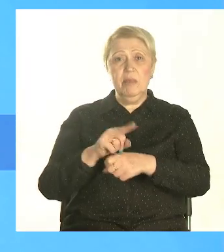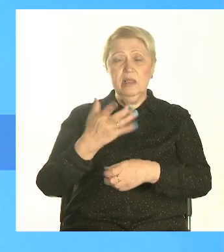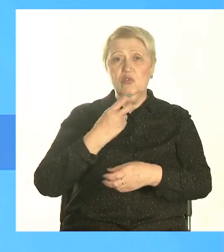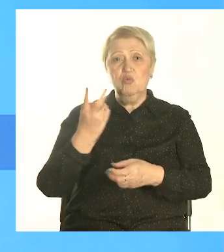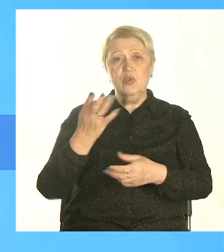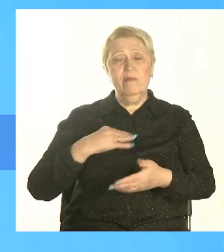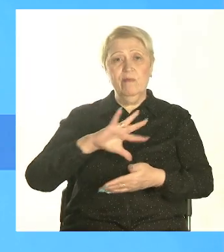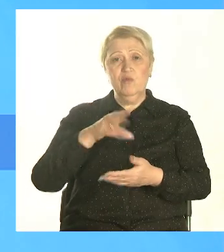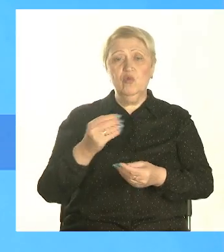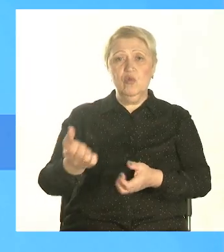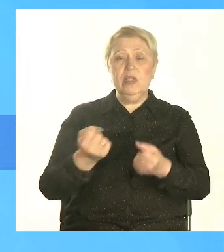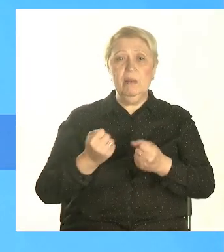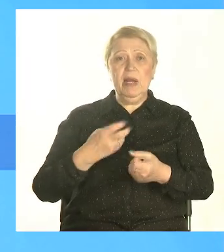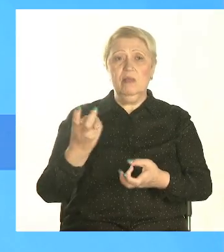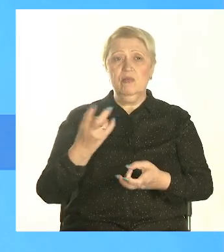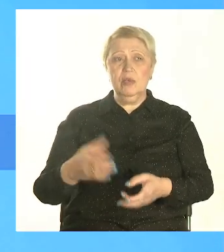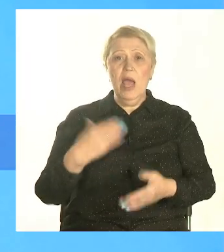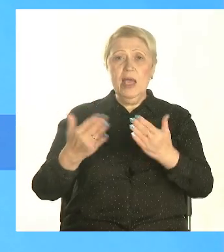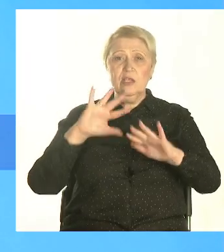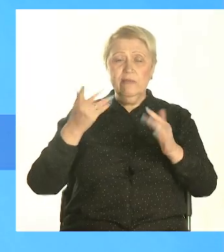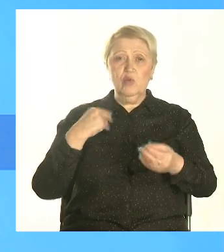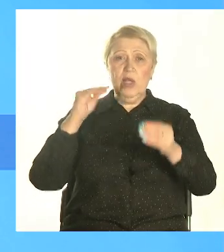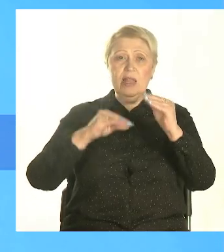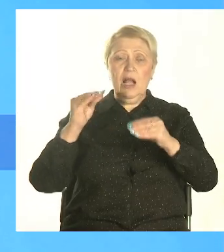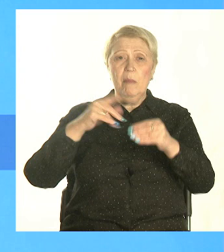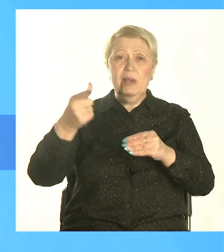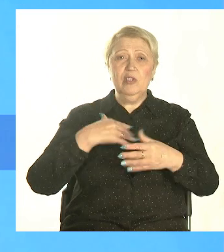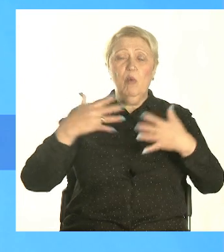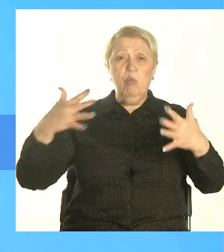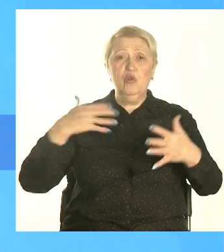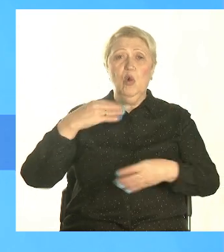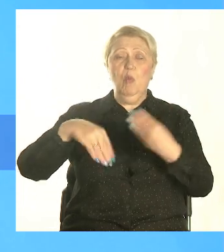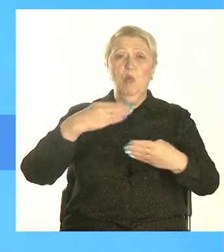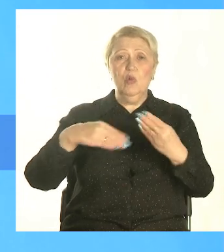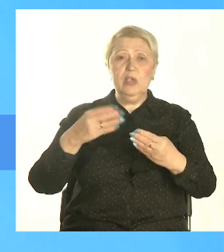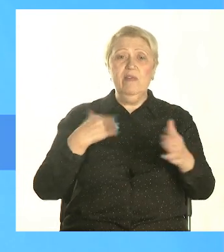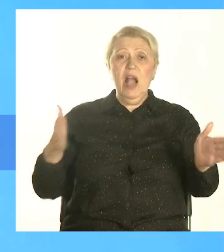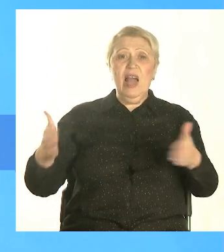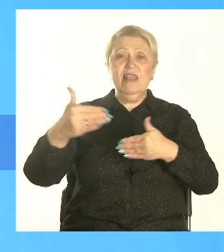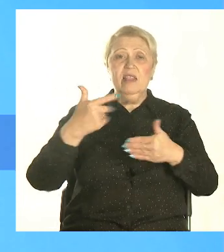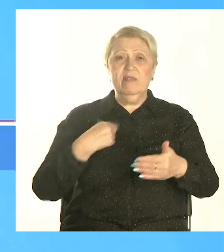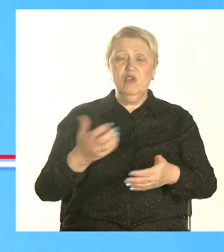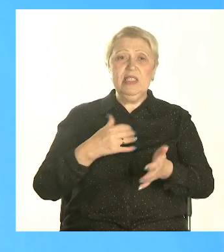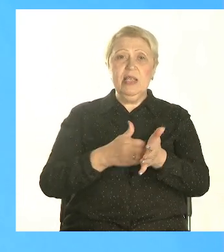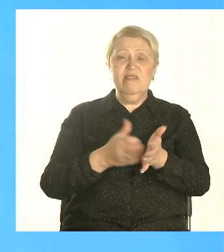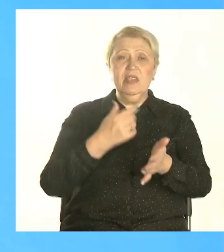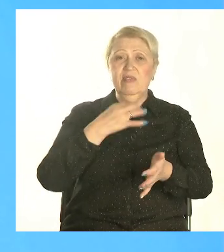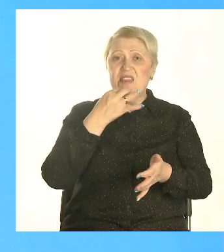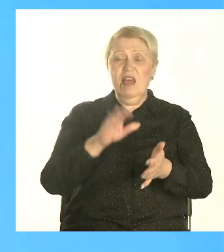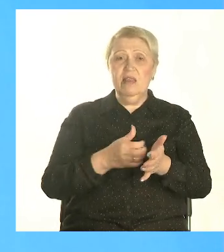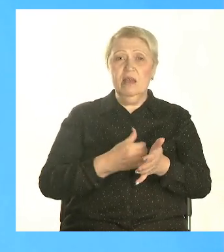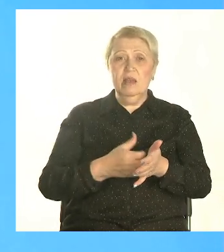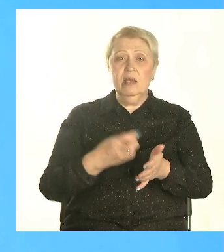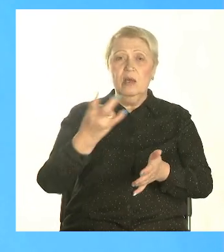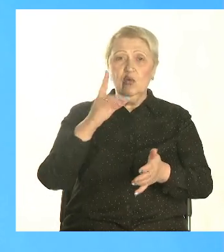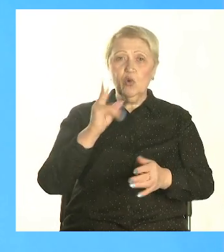если складируется, то есть накапливаются отходы больше, что контейнеров не хватает, соответственно, управляющая компания, ТСЖ или кооперативы, то